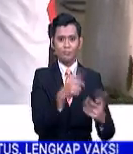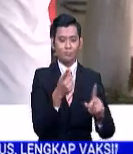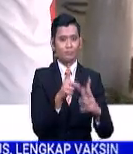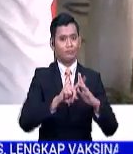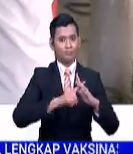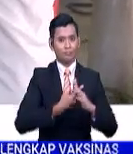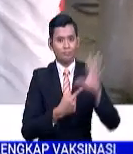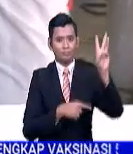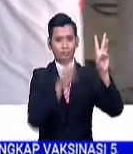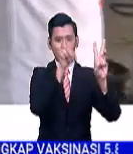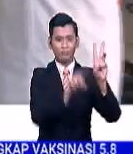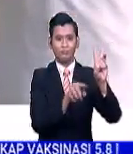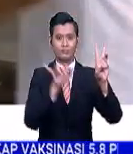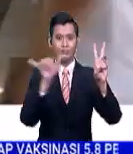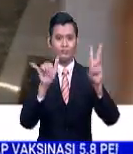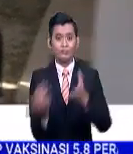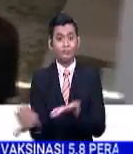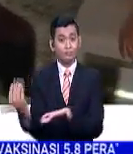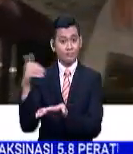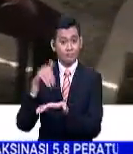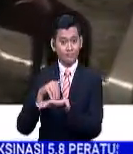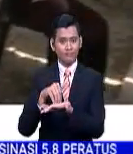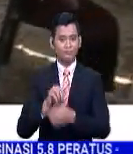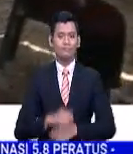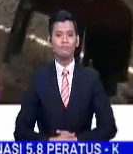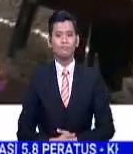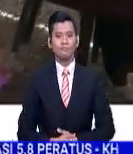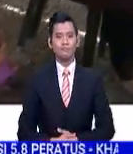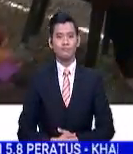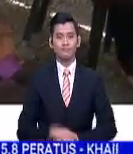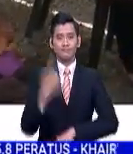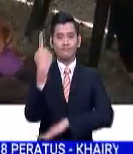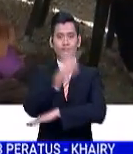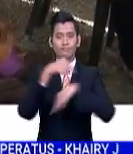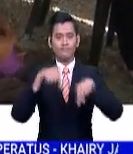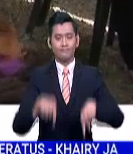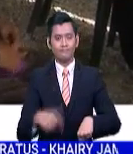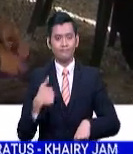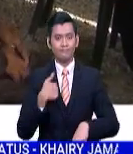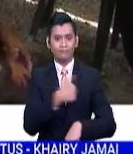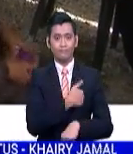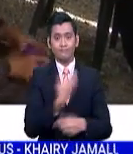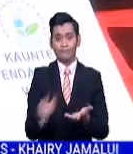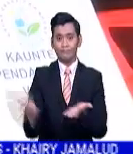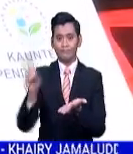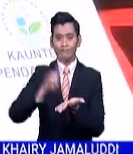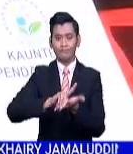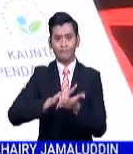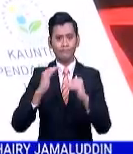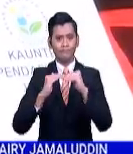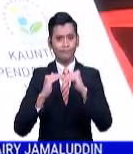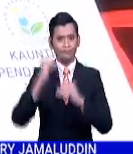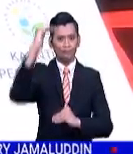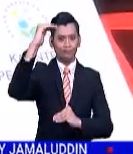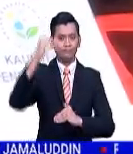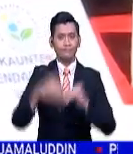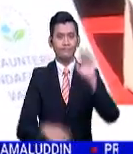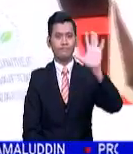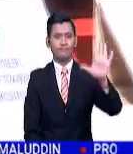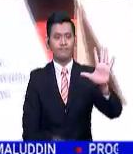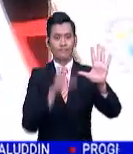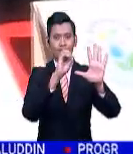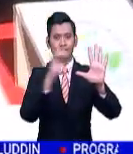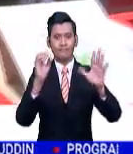Jun lagi. Dan setakat hari ini kita telah mendaftar lebih 500 warga